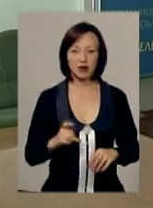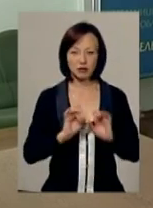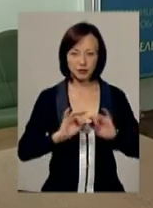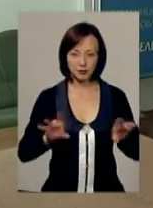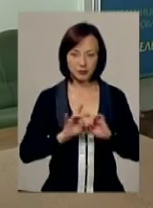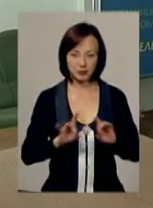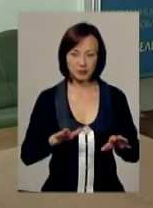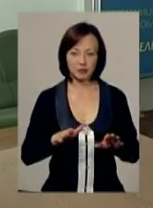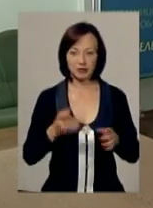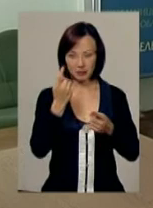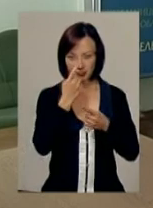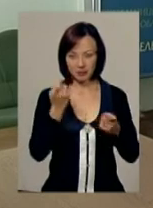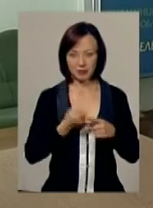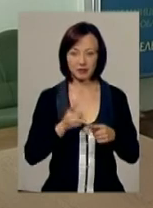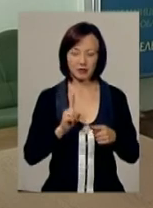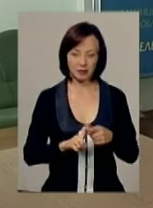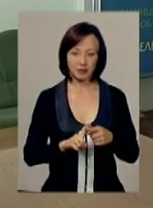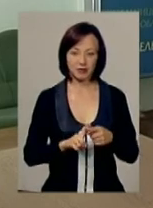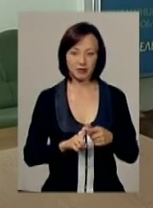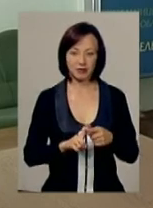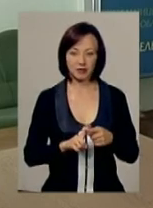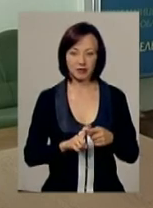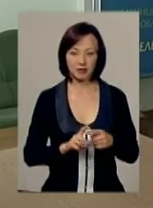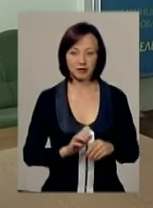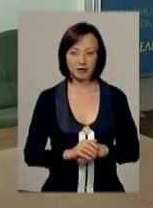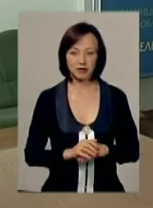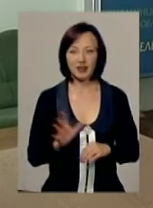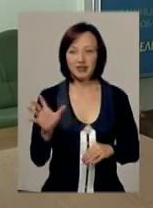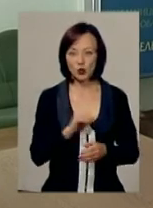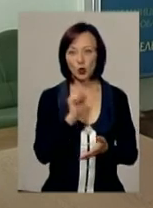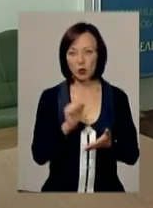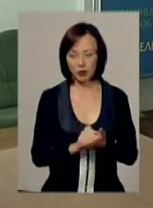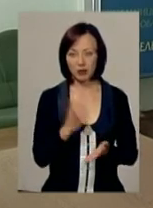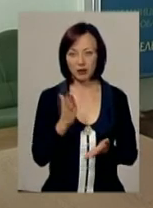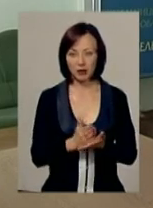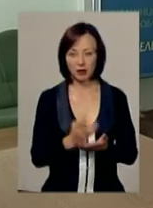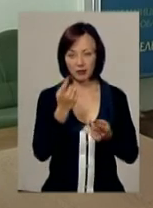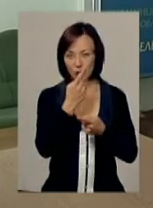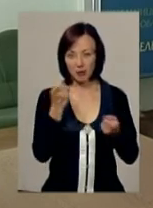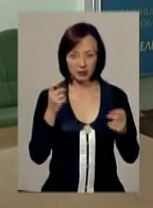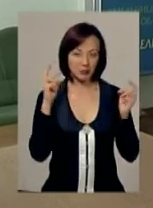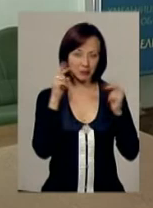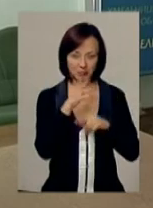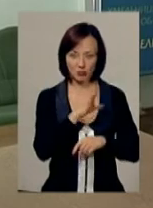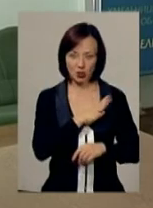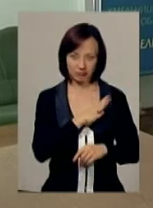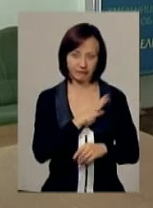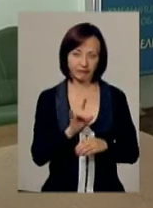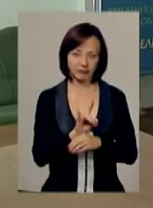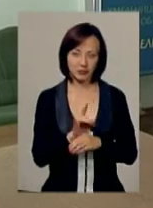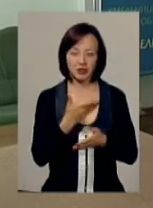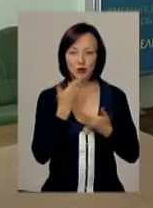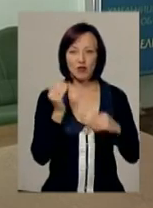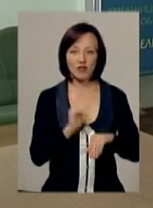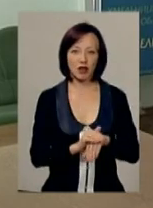громадським організаціям, які були в цьому зацікавлені, щоб подивитися даний документ. Інформація не підтвердилась за